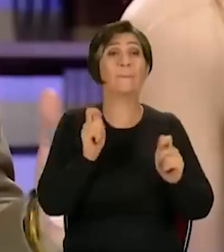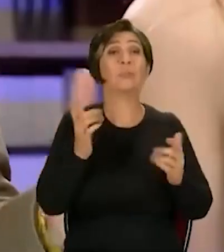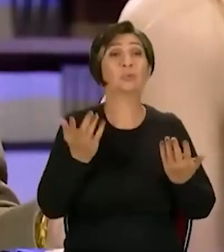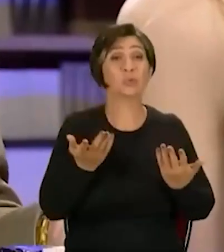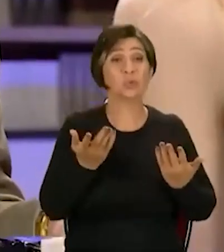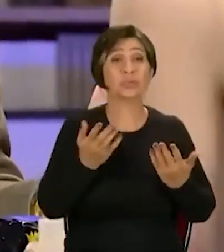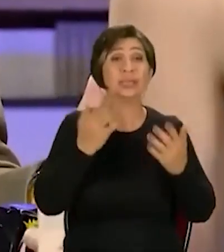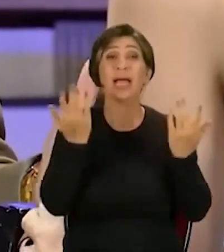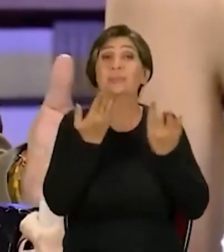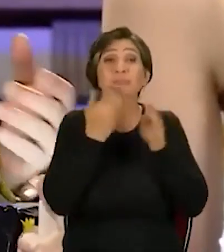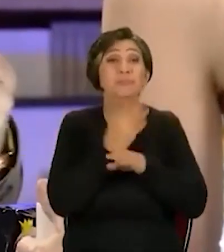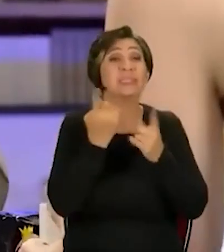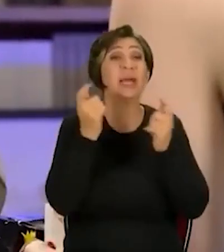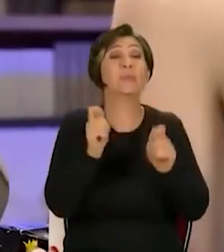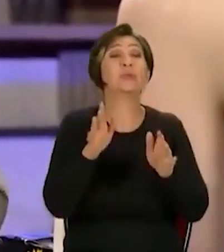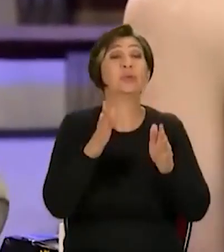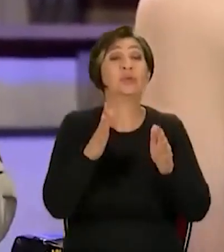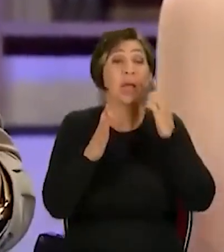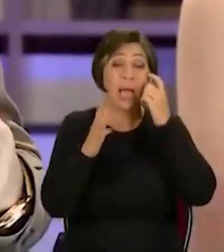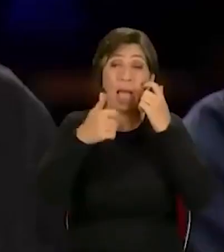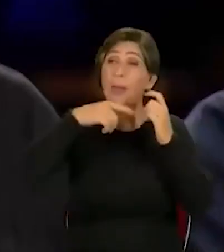etmiyorsun. Büyük oyuncağı.